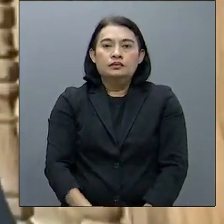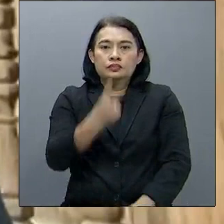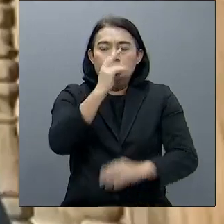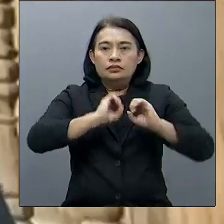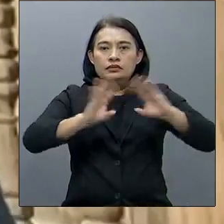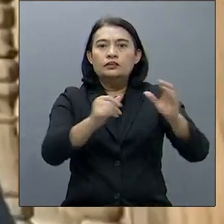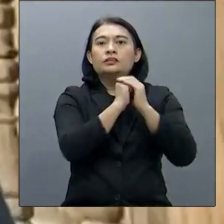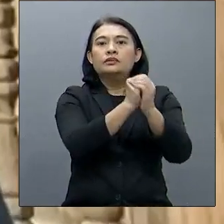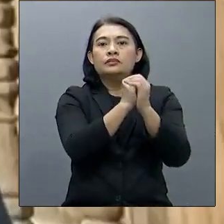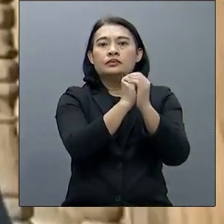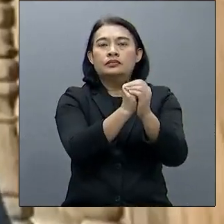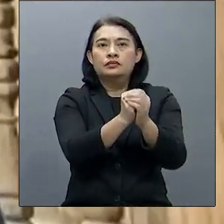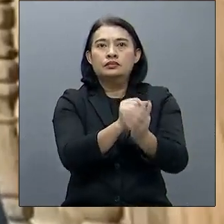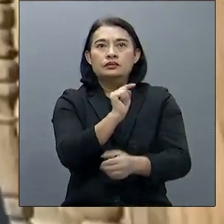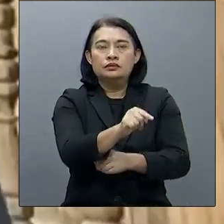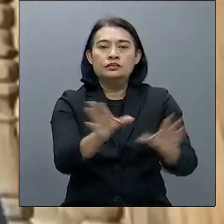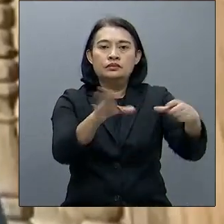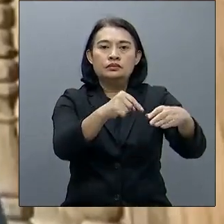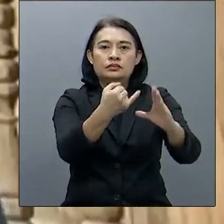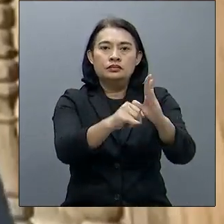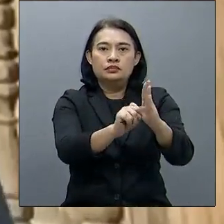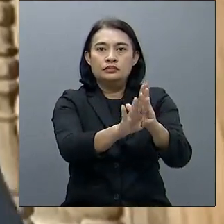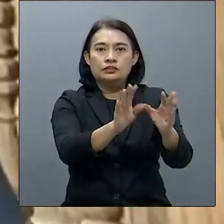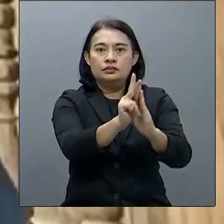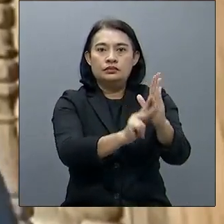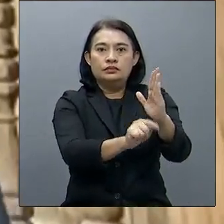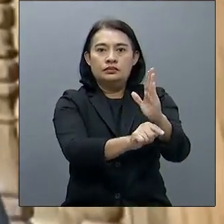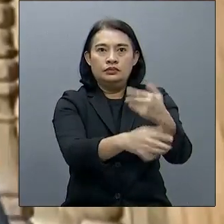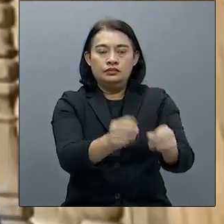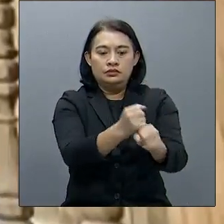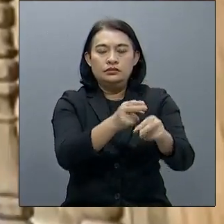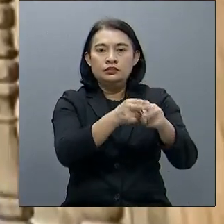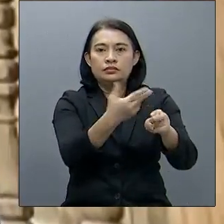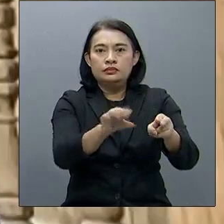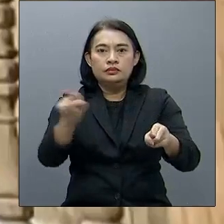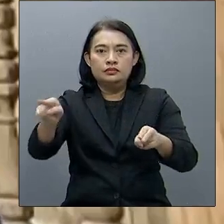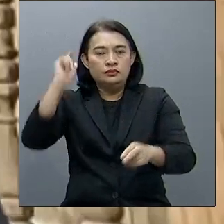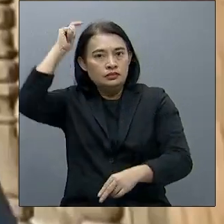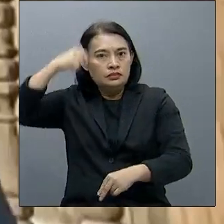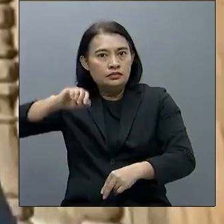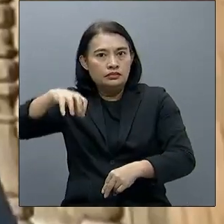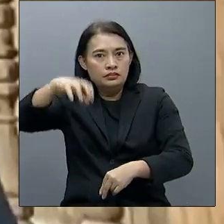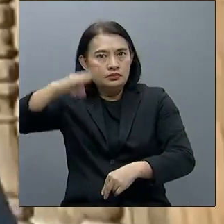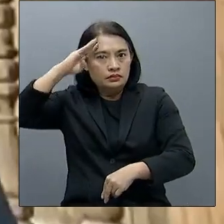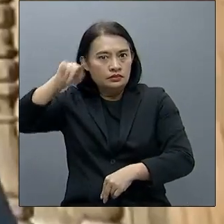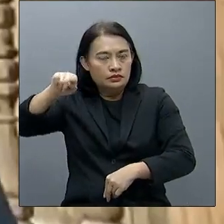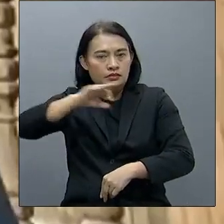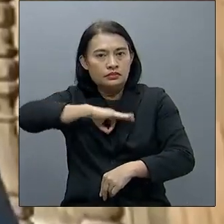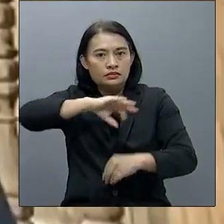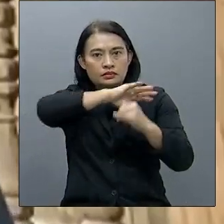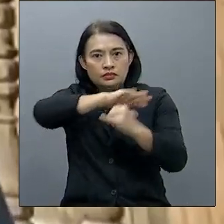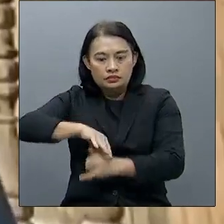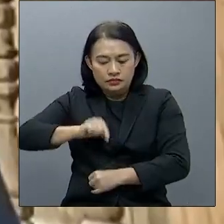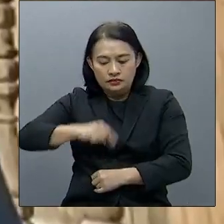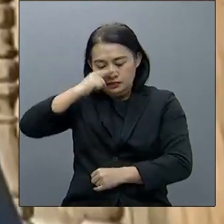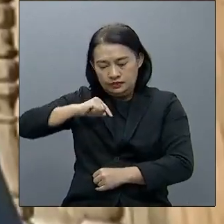จีนเนี่ยครับต้องการจัดการจีนเทานะครับแต่ไม่สามารถจัดการได้ตัวเองด้วยตนเองก็เลยใช้กองทัพพม่าหรือว่า ACนะครับเข้ามากดดันรัฐบาลไทย